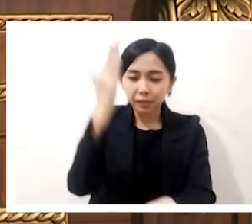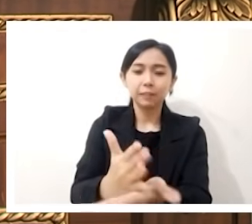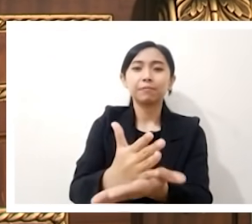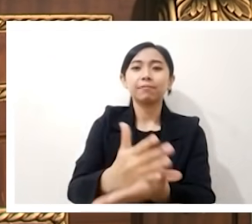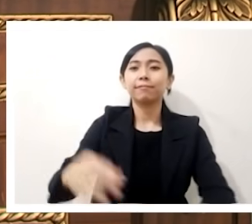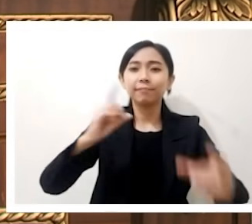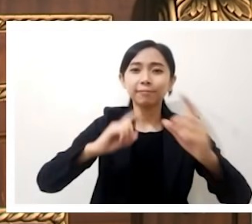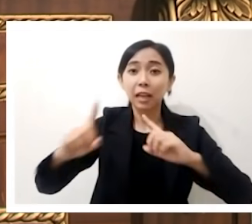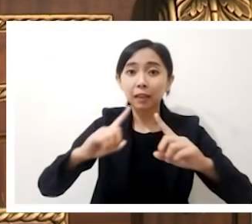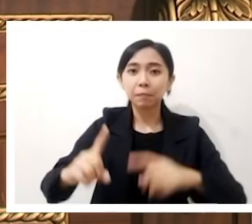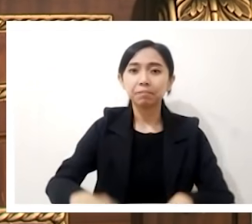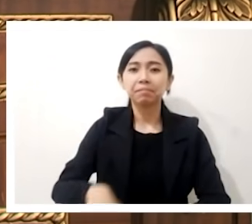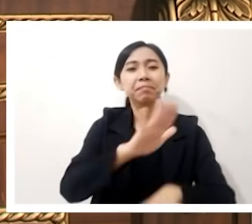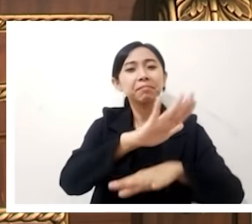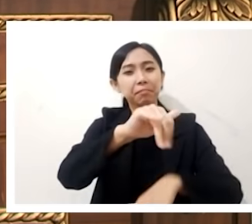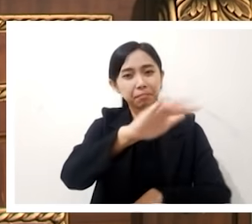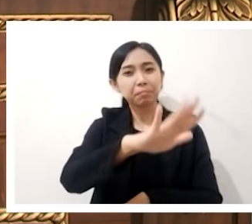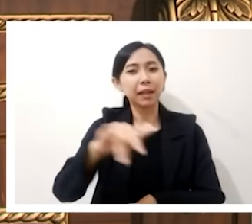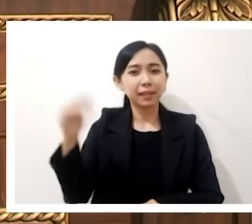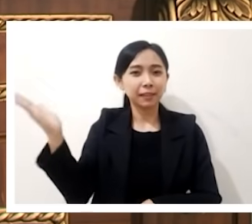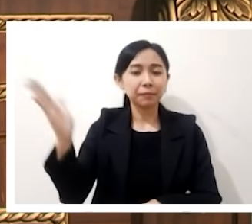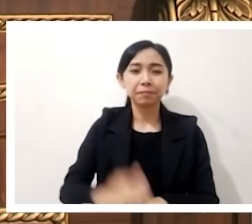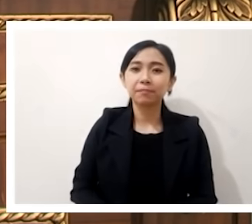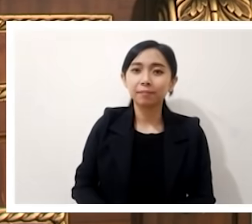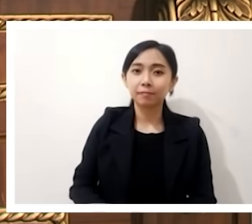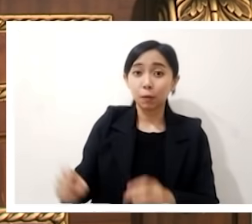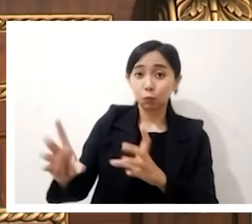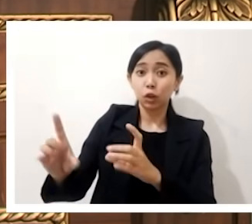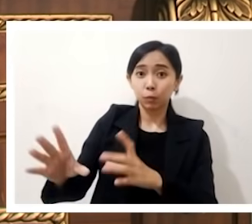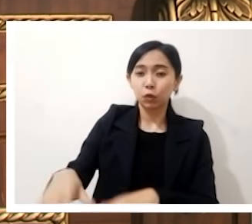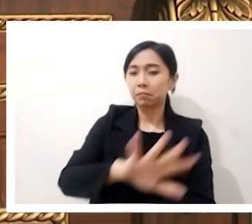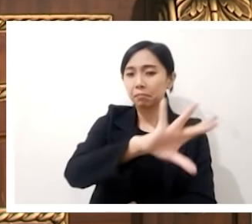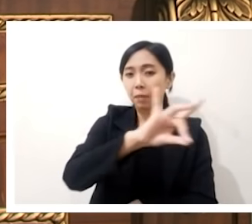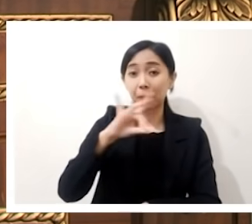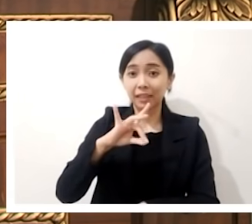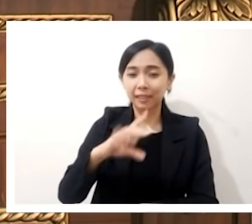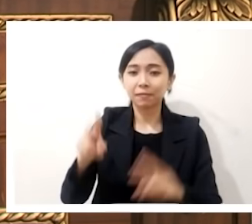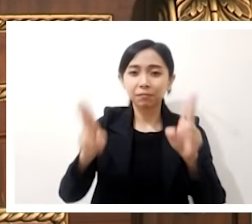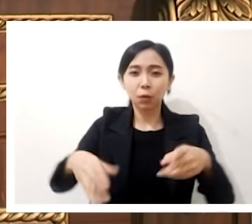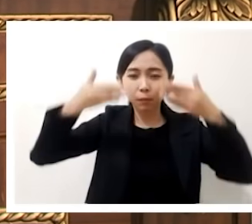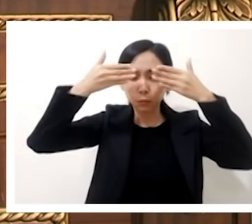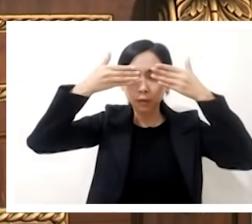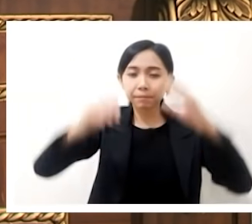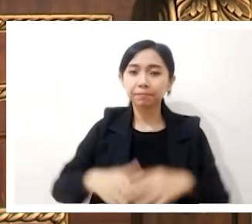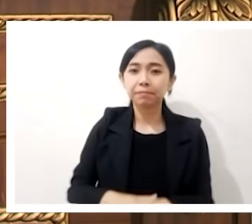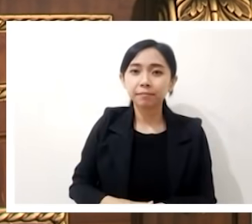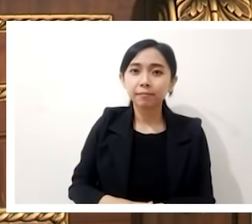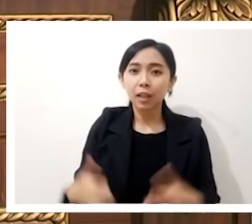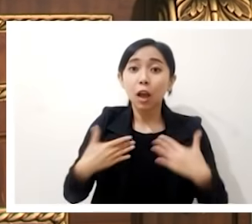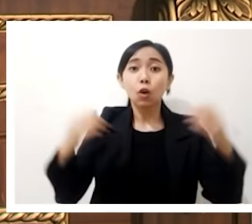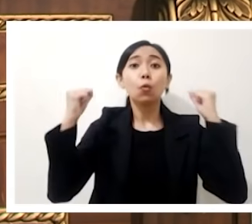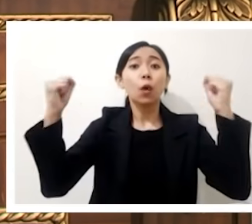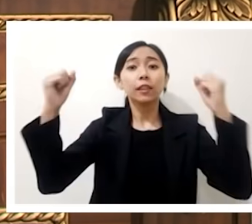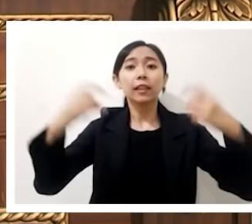Lalu Yesus berhenti dan berkata, "Panggillah dia." Mereka memanggil orang buta itu dan berkata